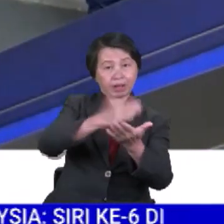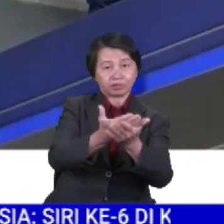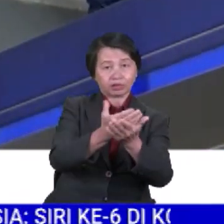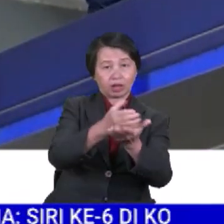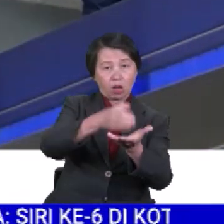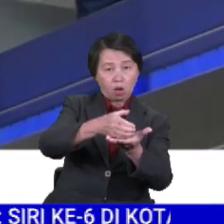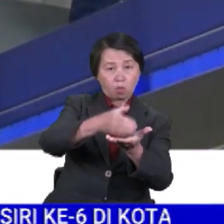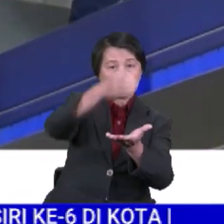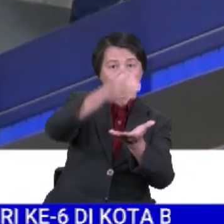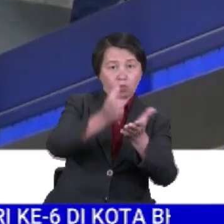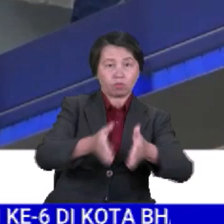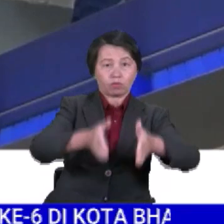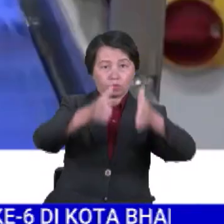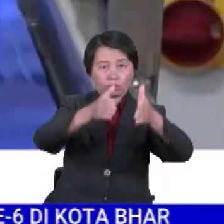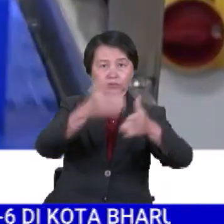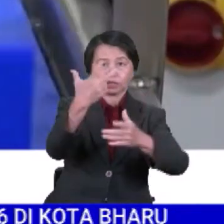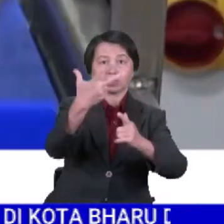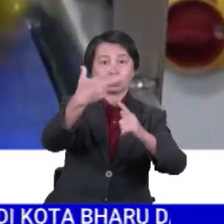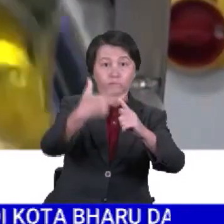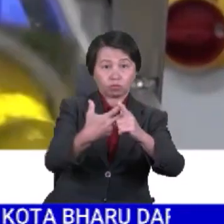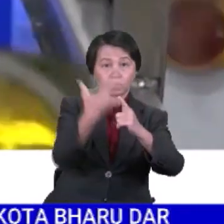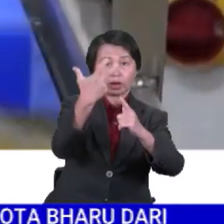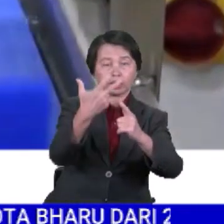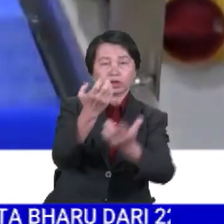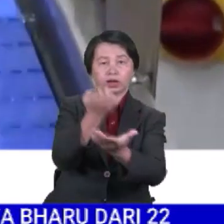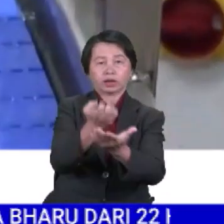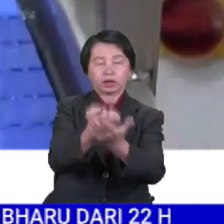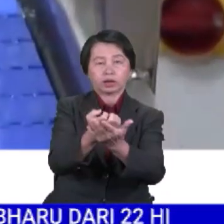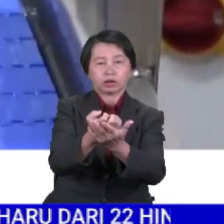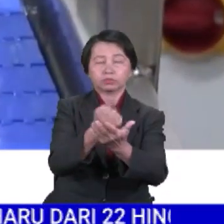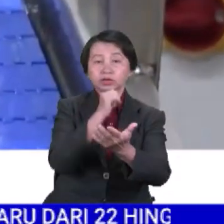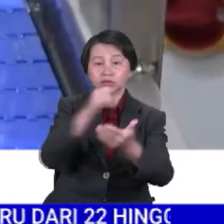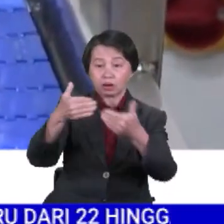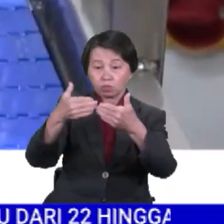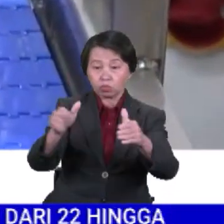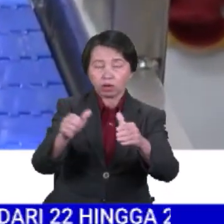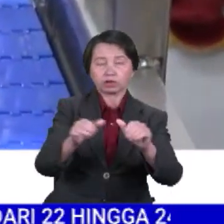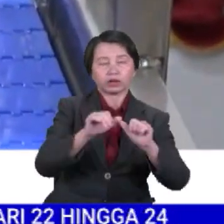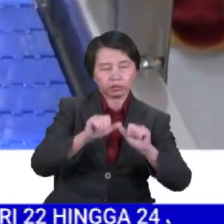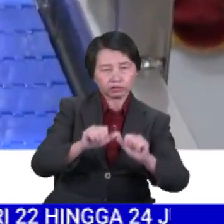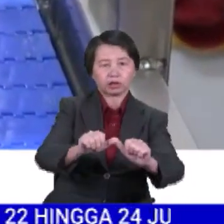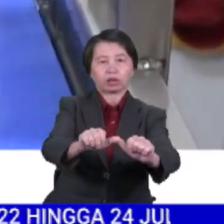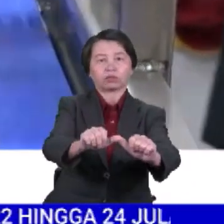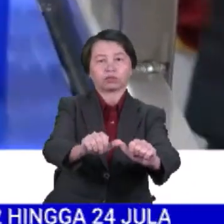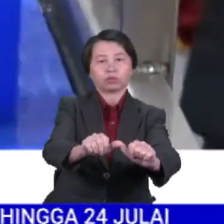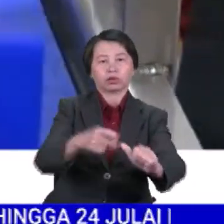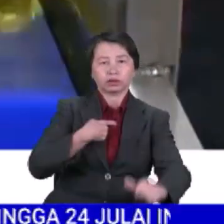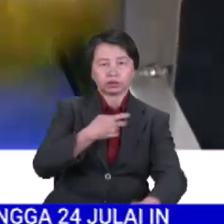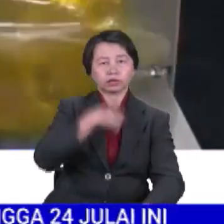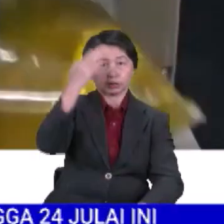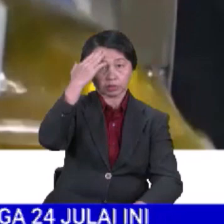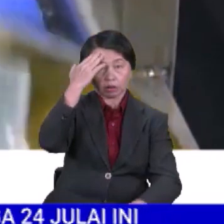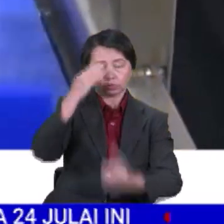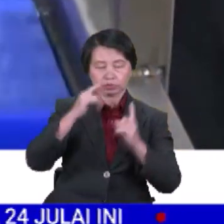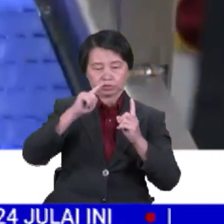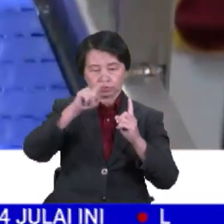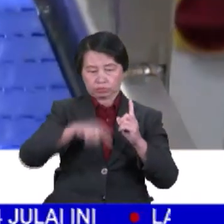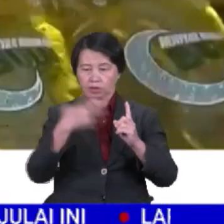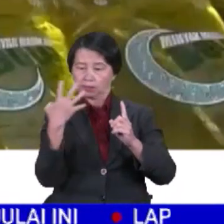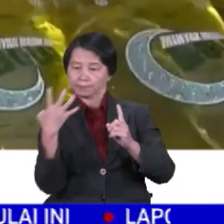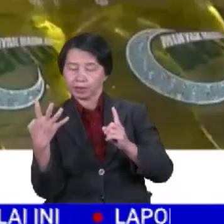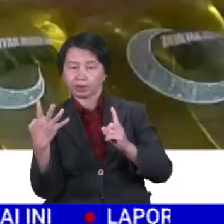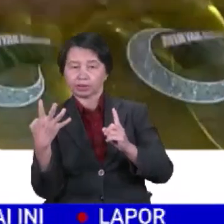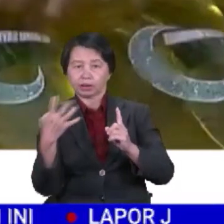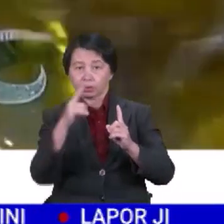kerana ekonomi masih tidak dibuka ketika itu, jadi kita terus sambungkan. Dan seperti kita tahu, 1 April kita